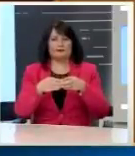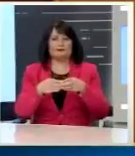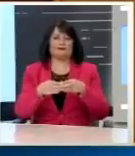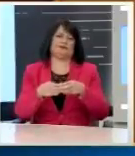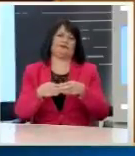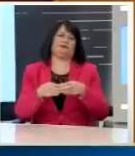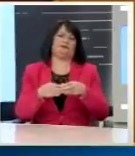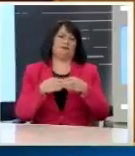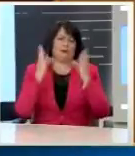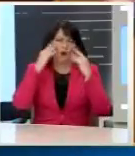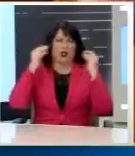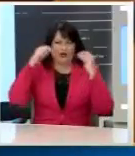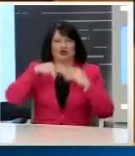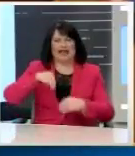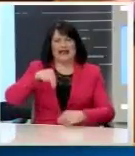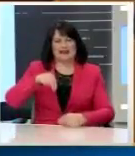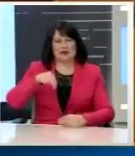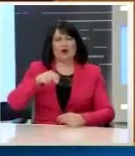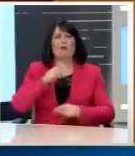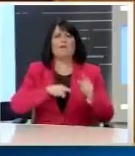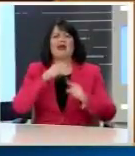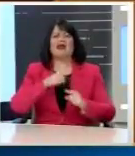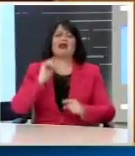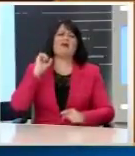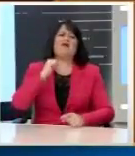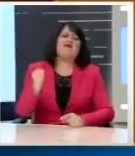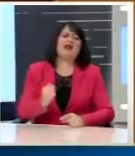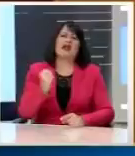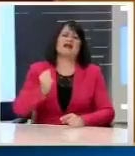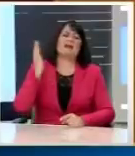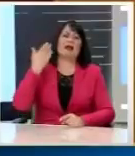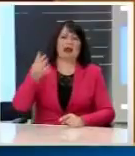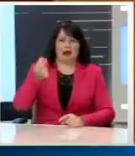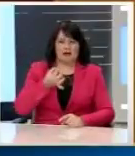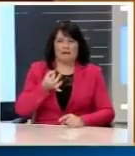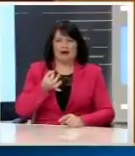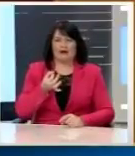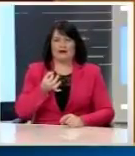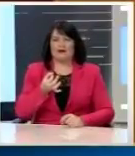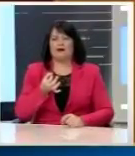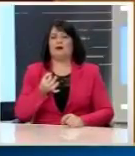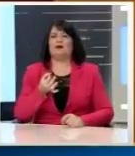κάποτε ορισμένοι, όχι εσείς, ορισμένοι φανατικοί